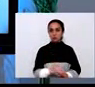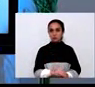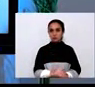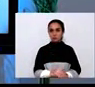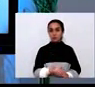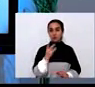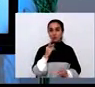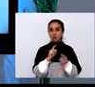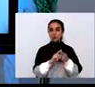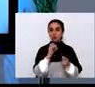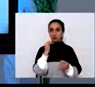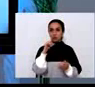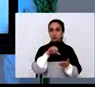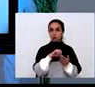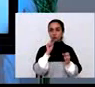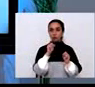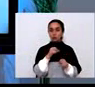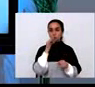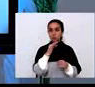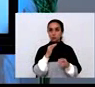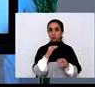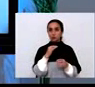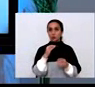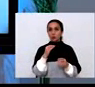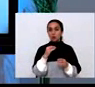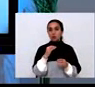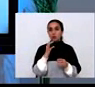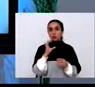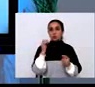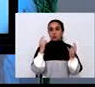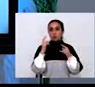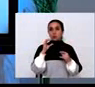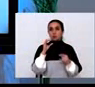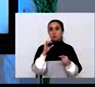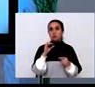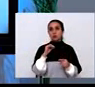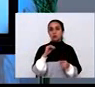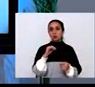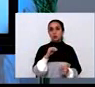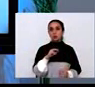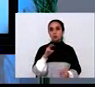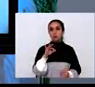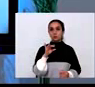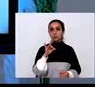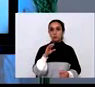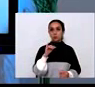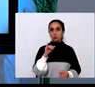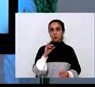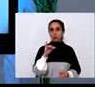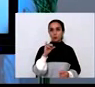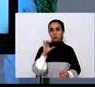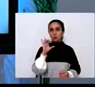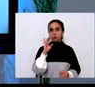Для связи однородных членов могут употребляться и сочинительные противительные союзы. Это союзы